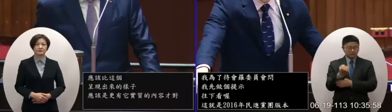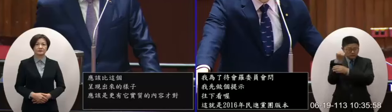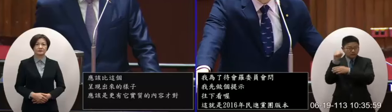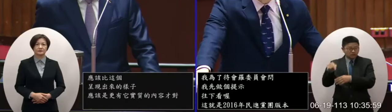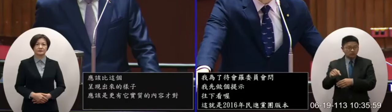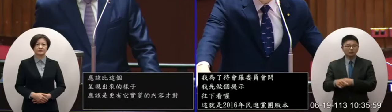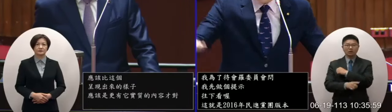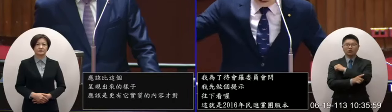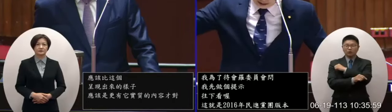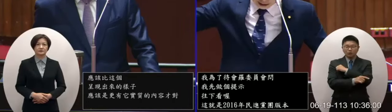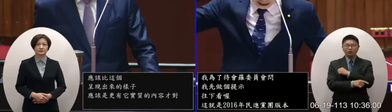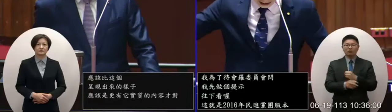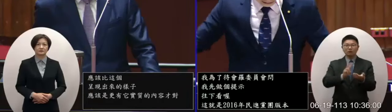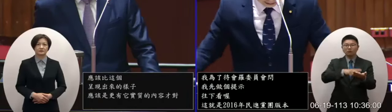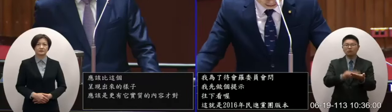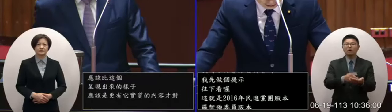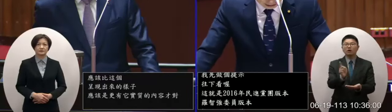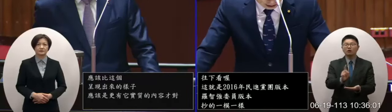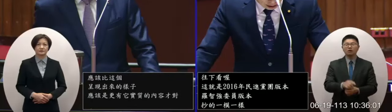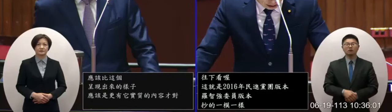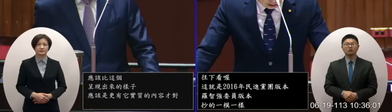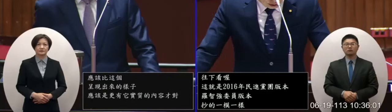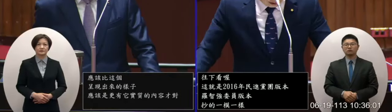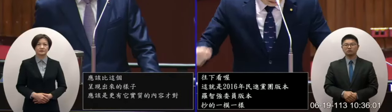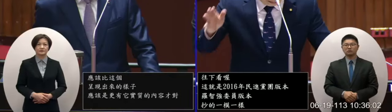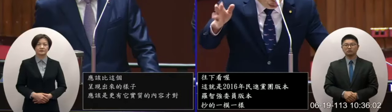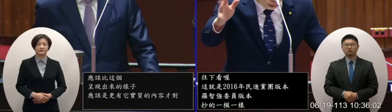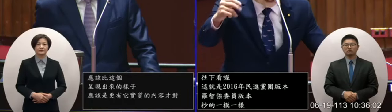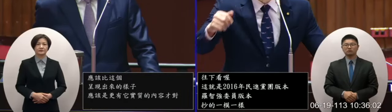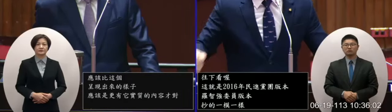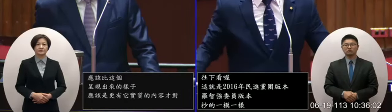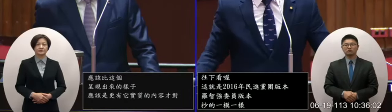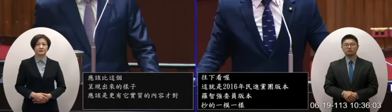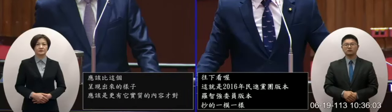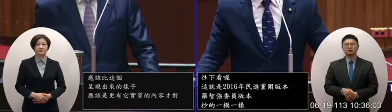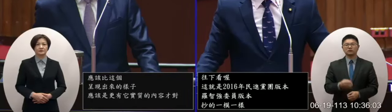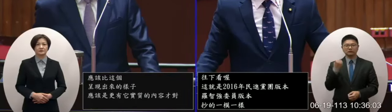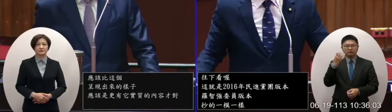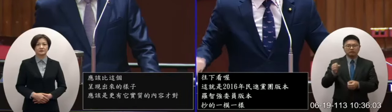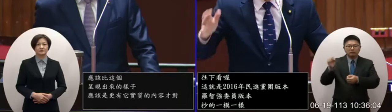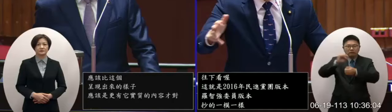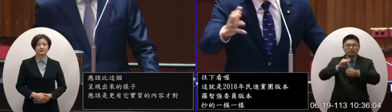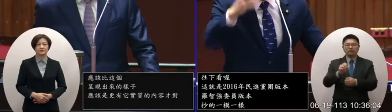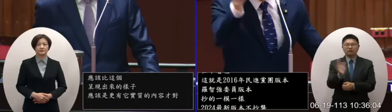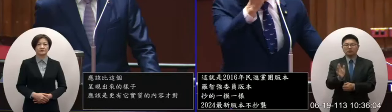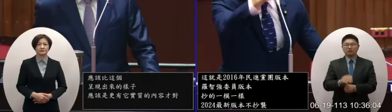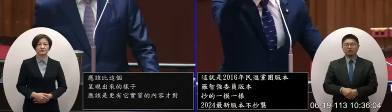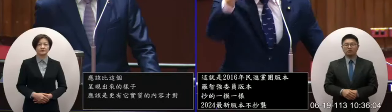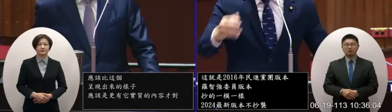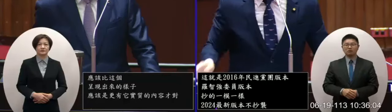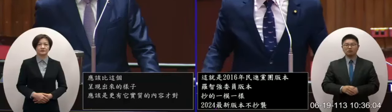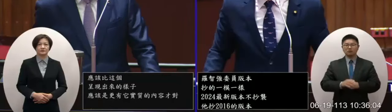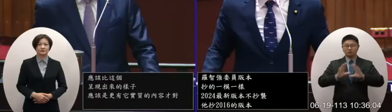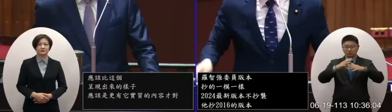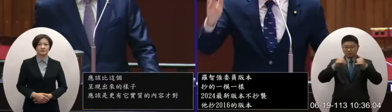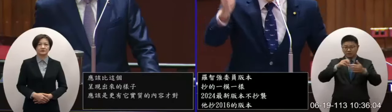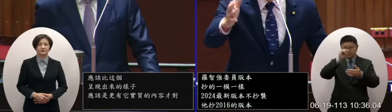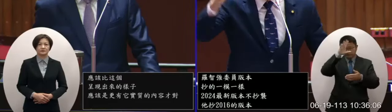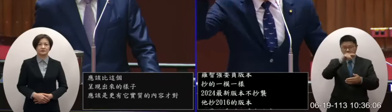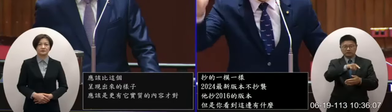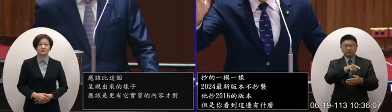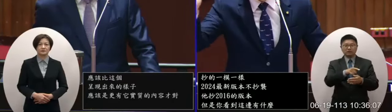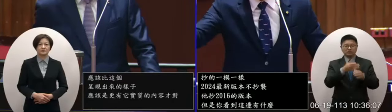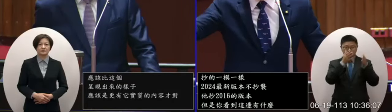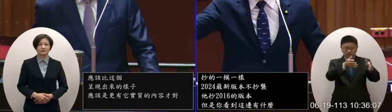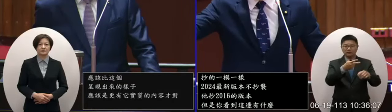知道他的版本后来怎么处理吗？往下看，不予增订啊，国民党整个把他放生啊。罗